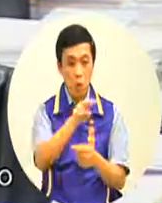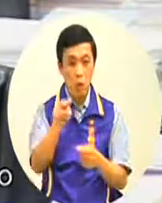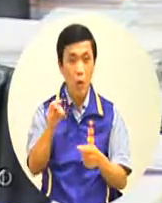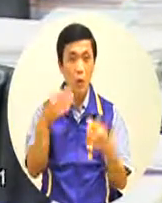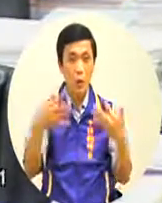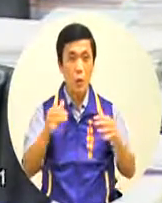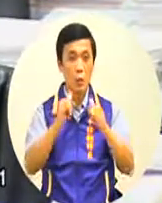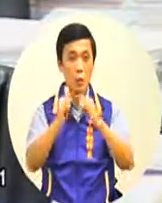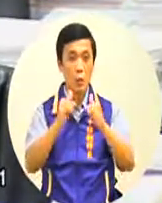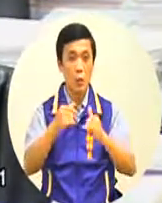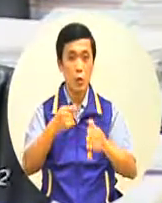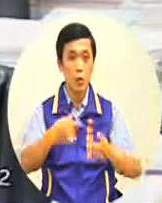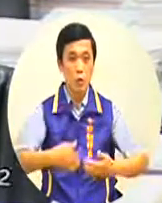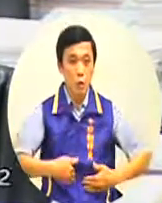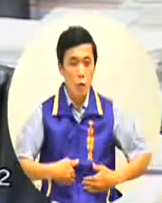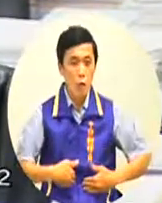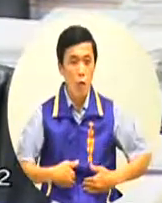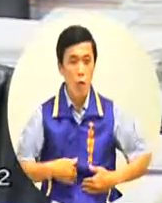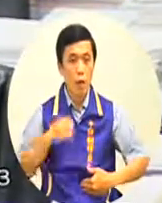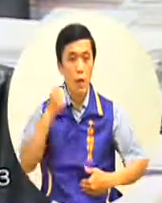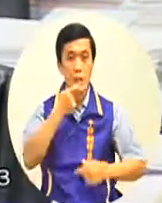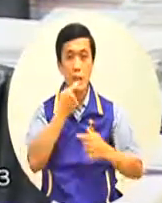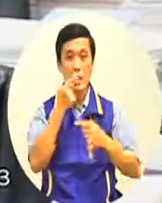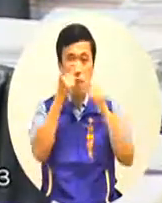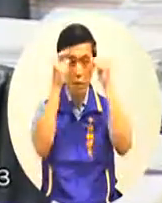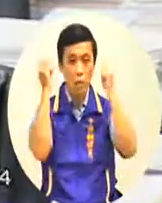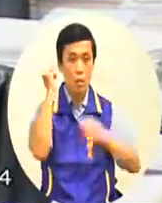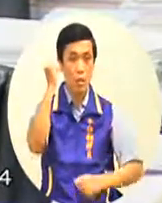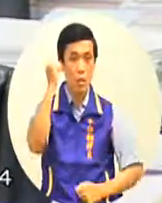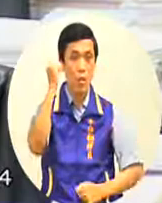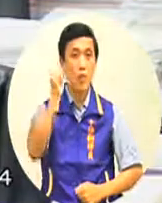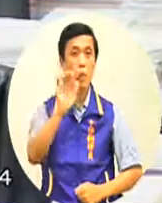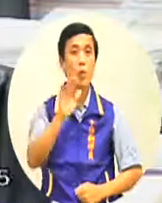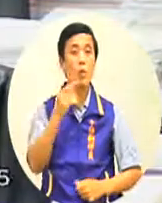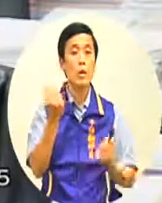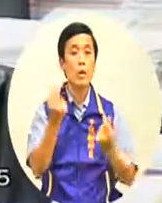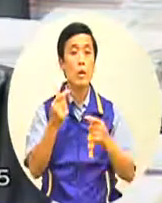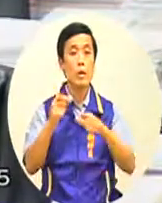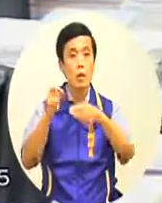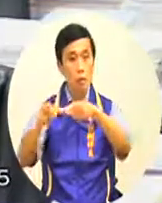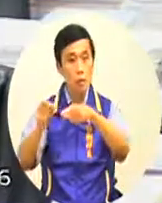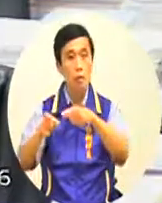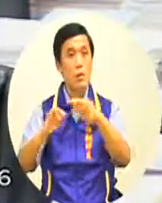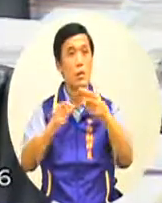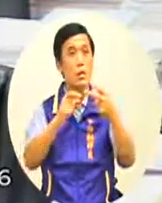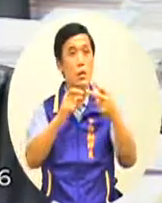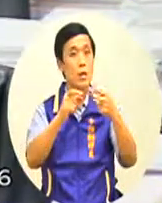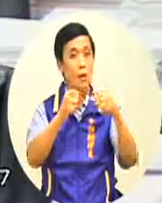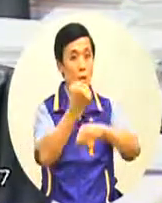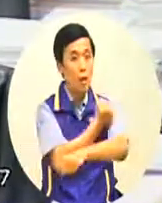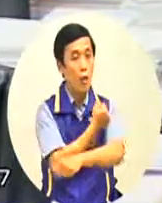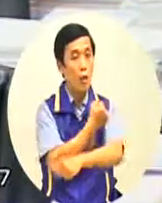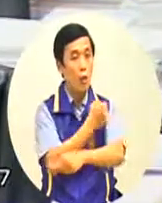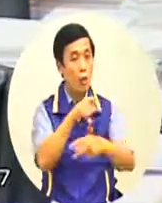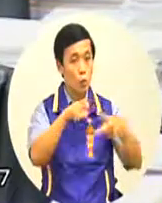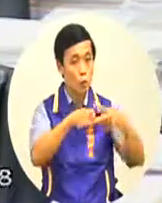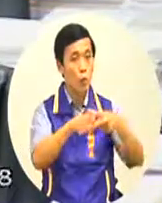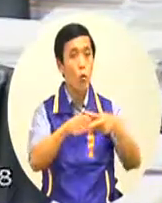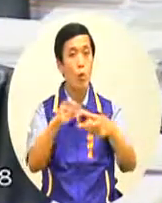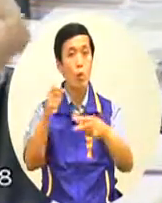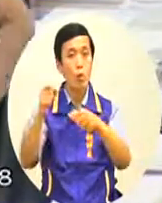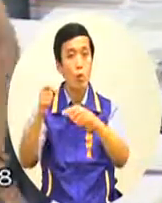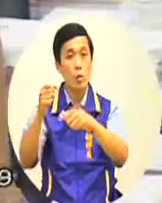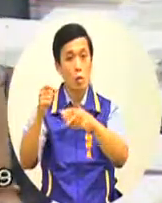看的其实非常的难过，是劳资。还有劳方跟资方，还有政府都是三输